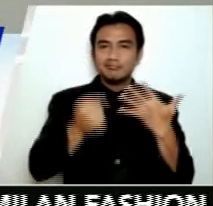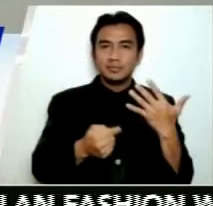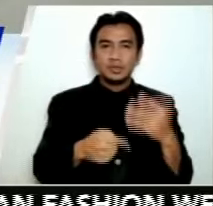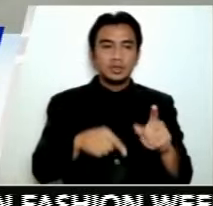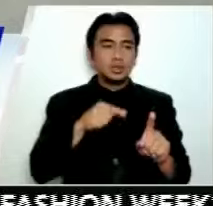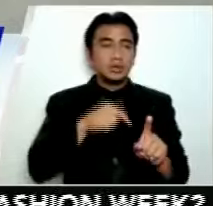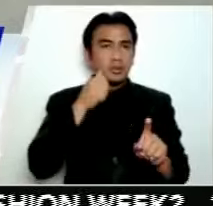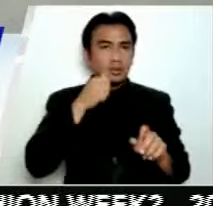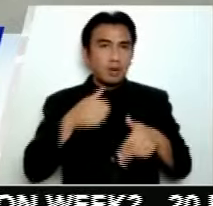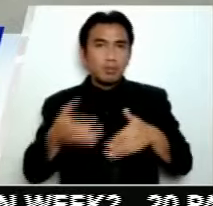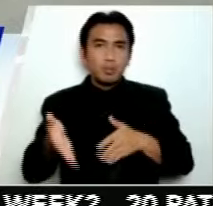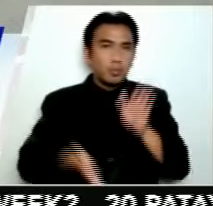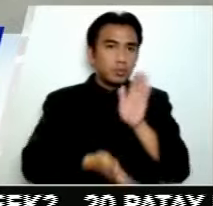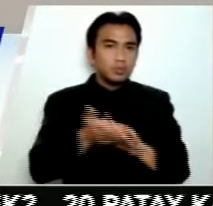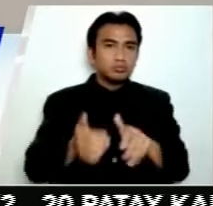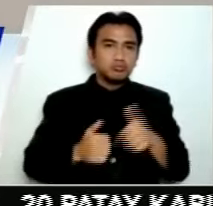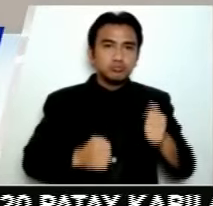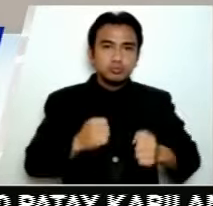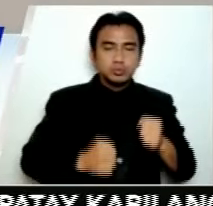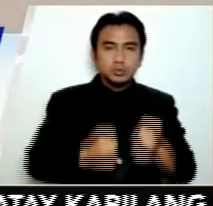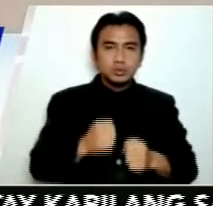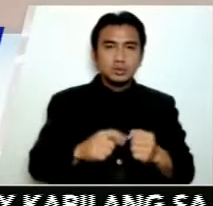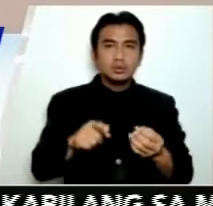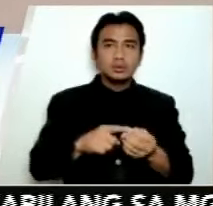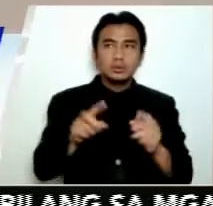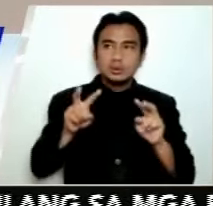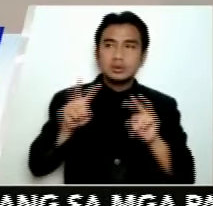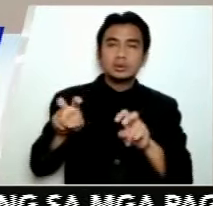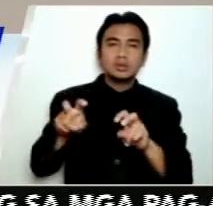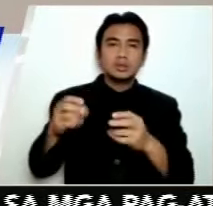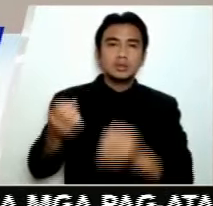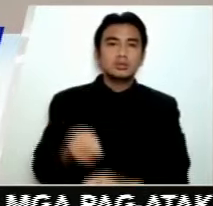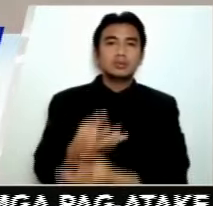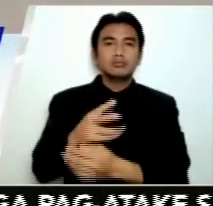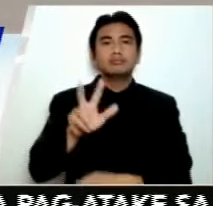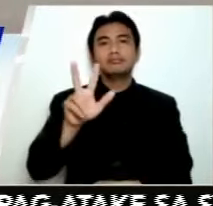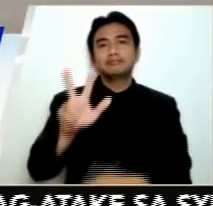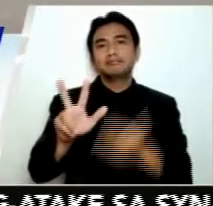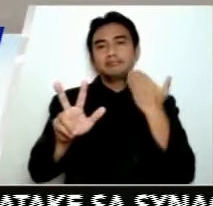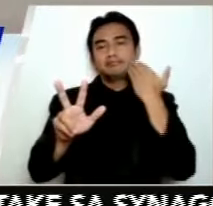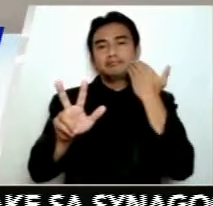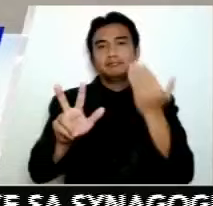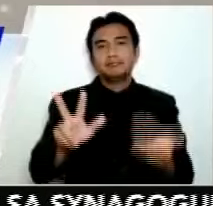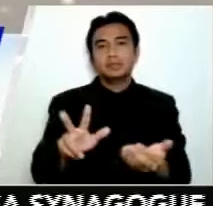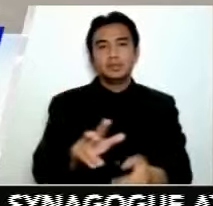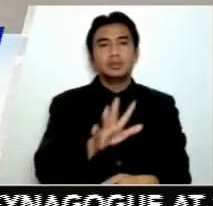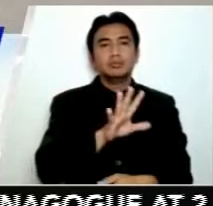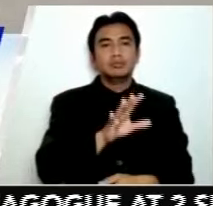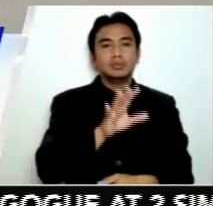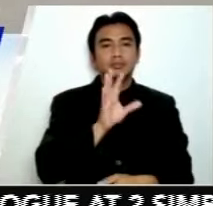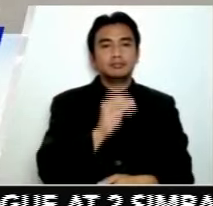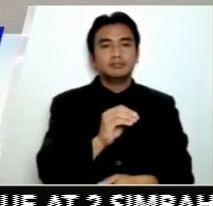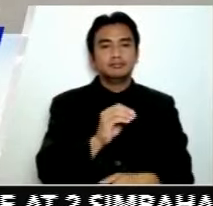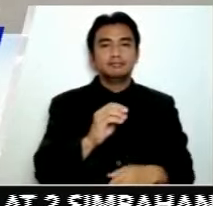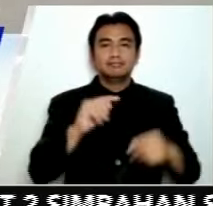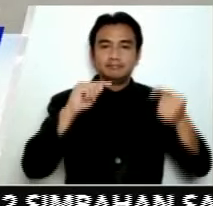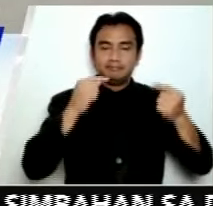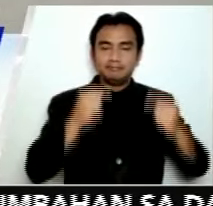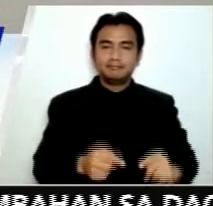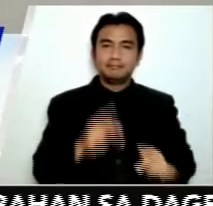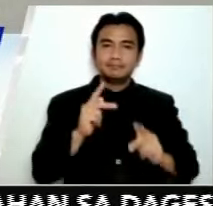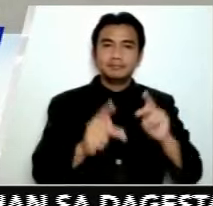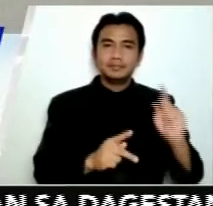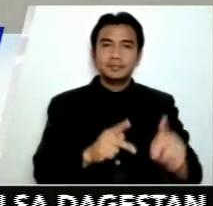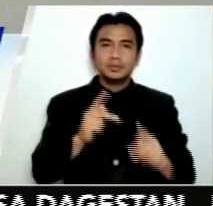at iba pang nakasaksi sa pagsabog Tatlo ang patay habang mahigit L ang sugatan sa pambobomba na yan ng Russia sa isang